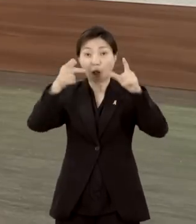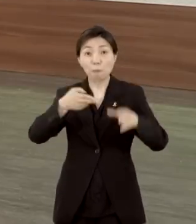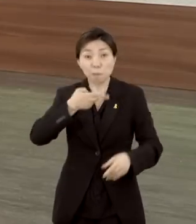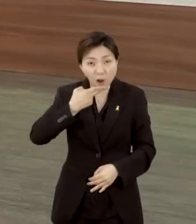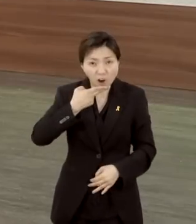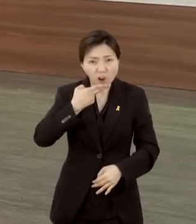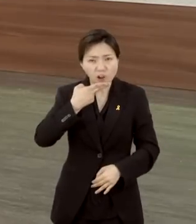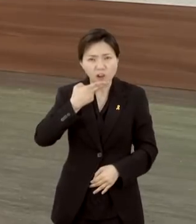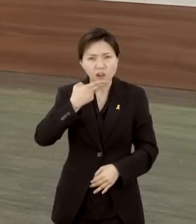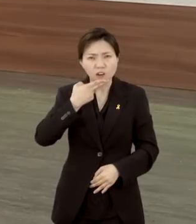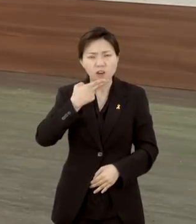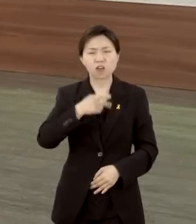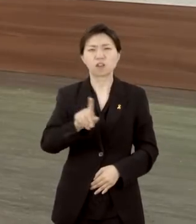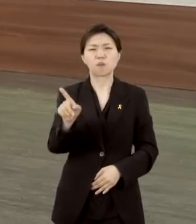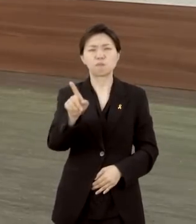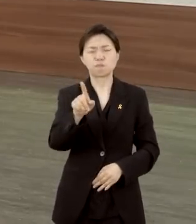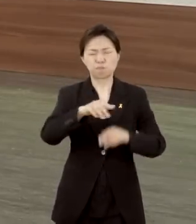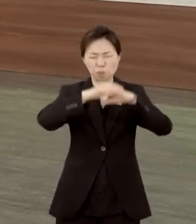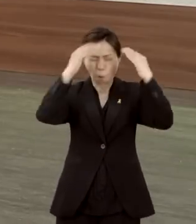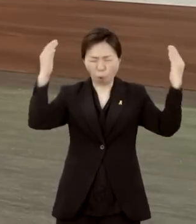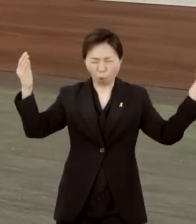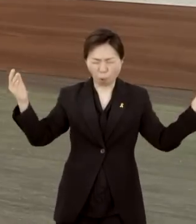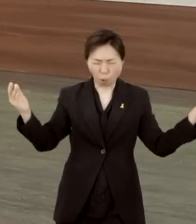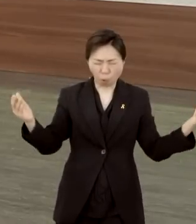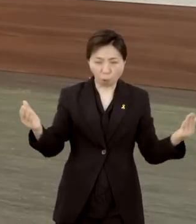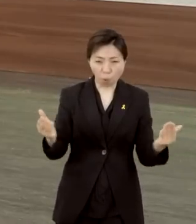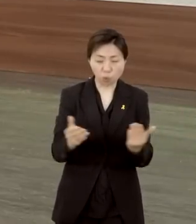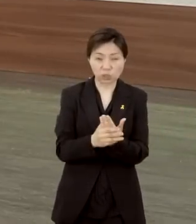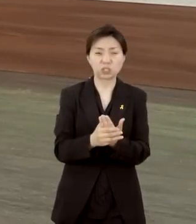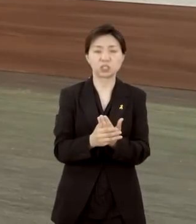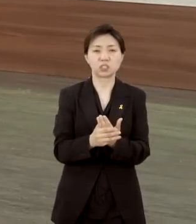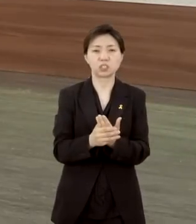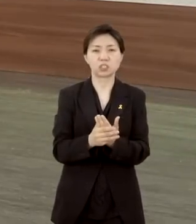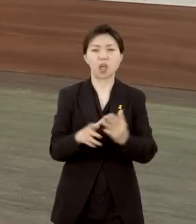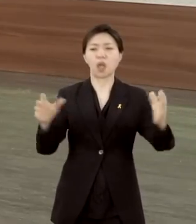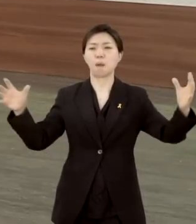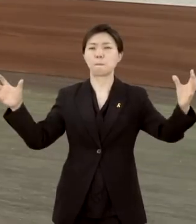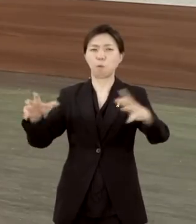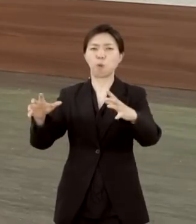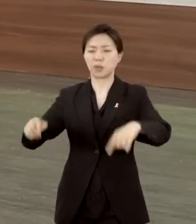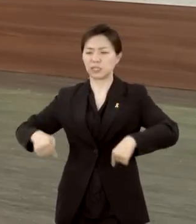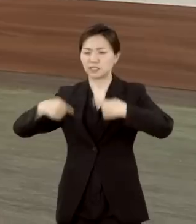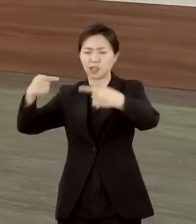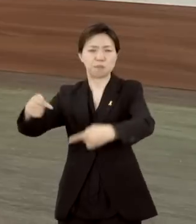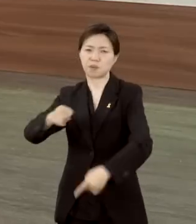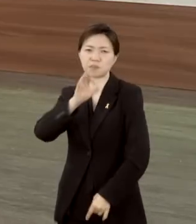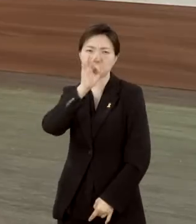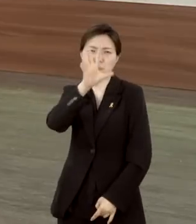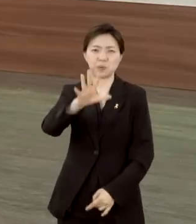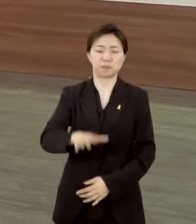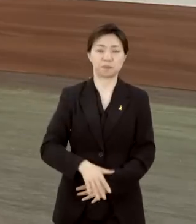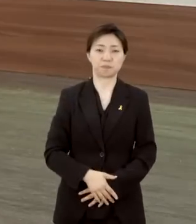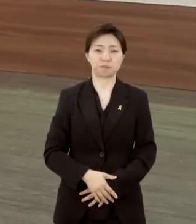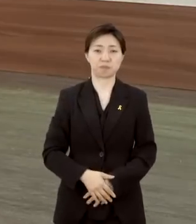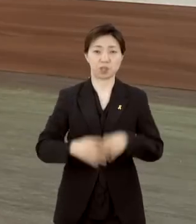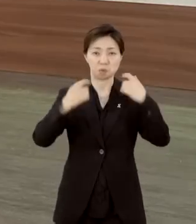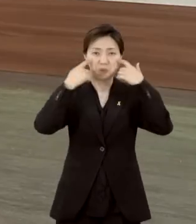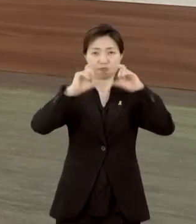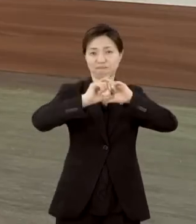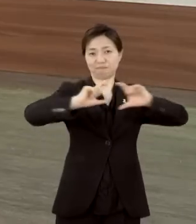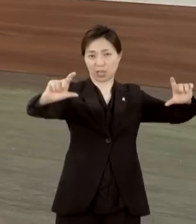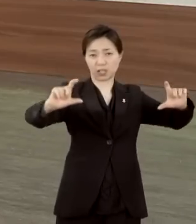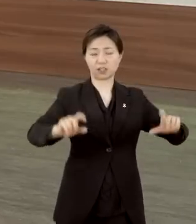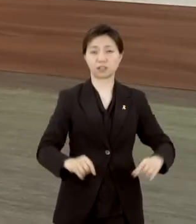깨달음을 얻지 못하며 일체 모든 대중 모임에 참여할 수